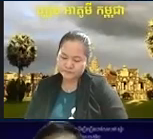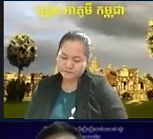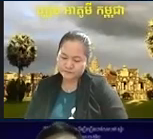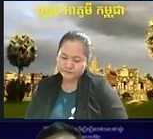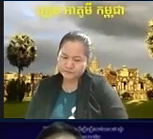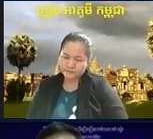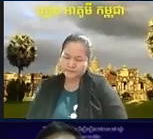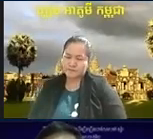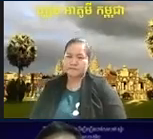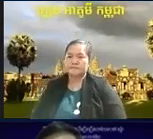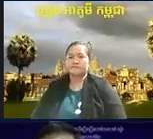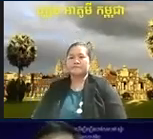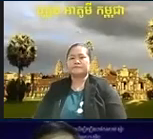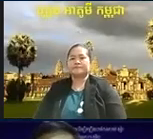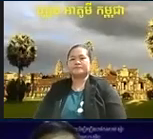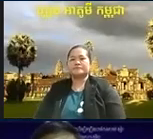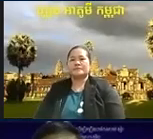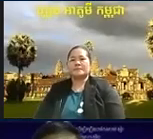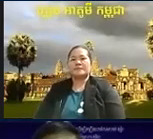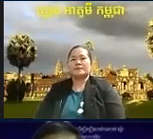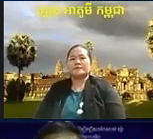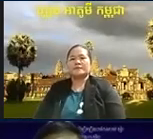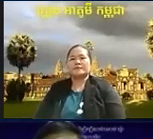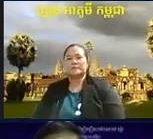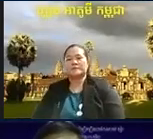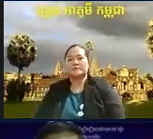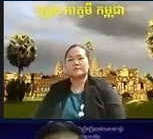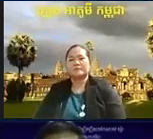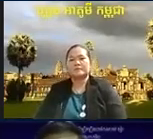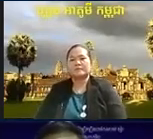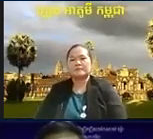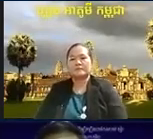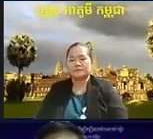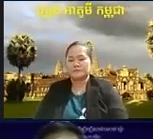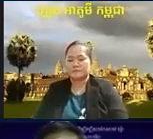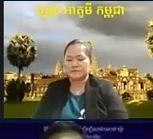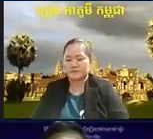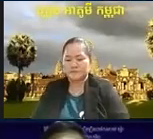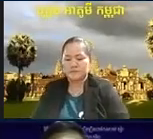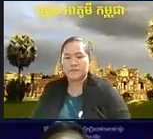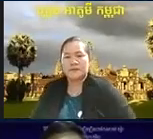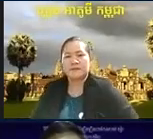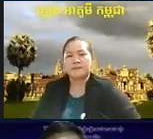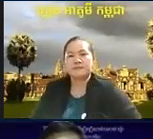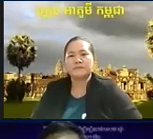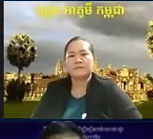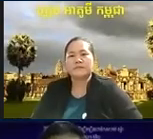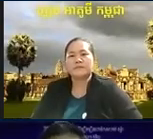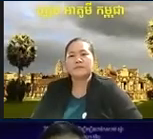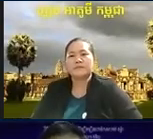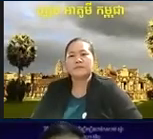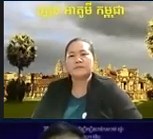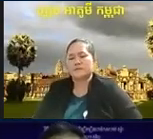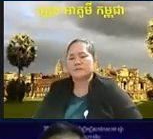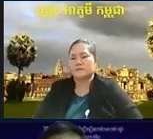bàn một mòn nốt dương nâng lên khoa khoai rương tôi ta chài cha hay nói chấm nói ti bờ môi tiệt cha sống